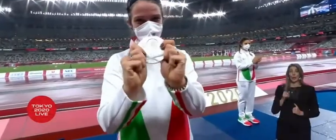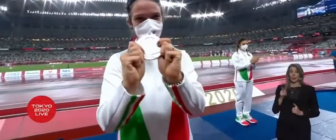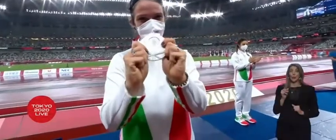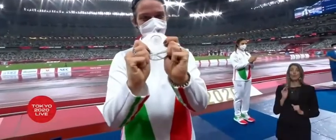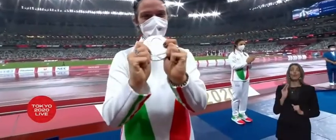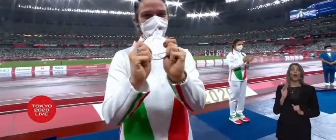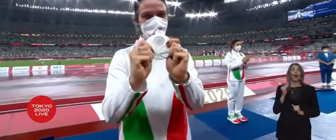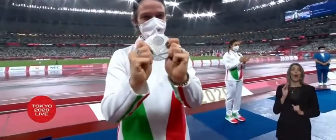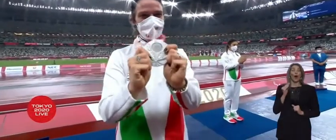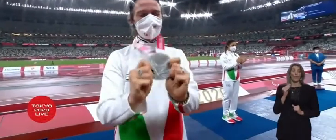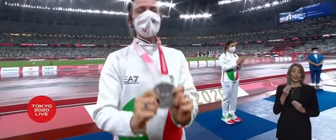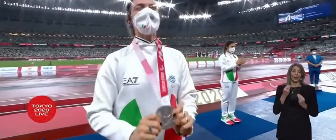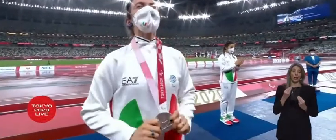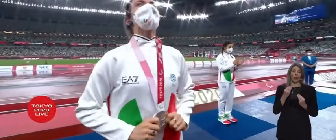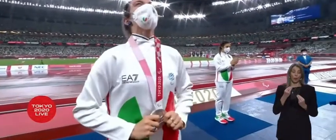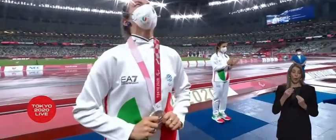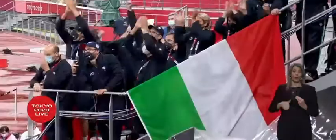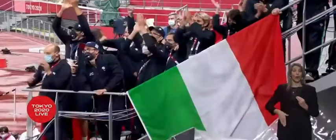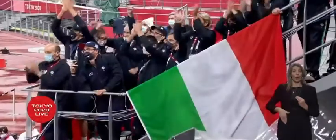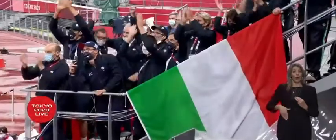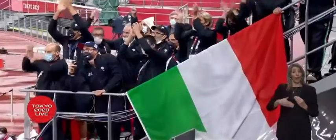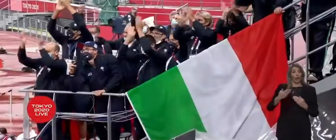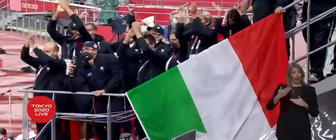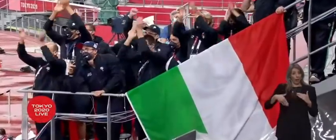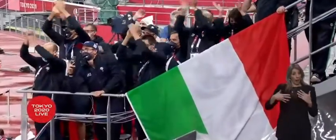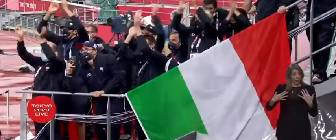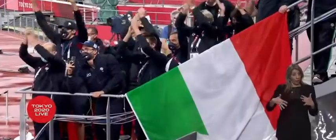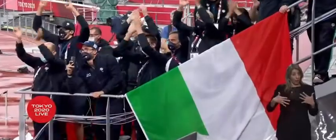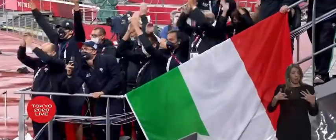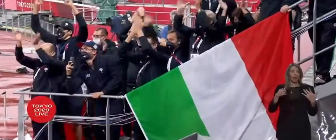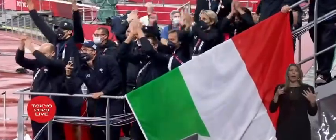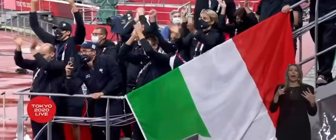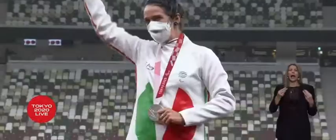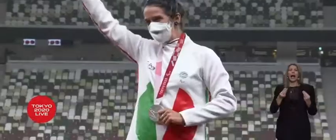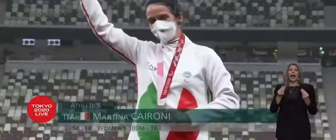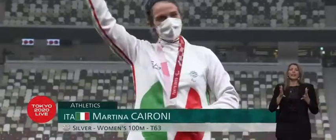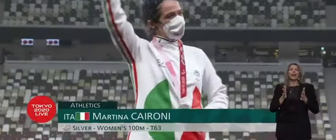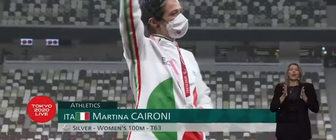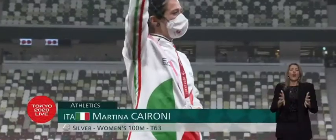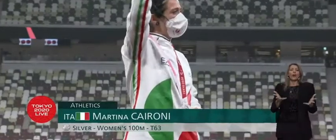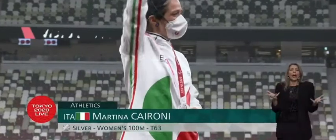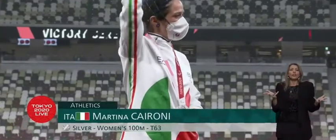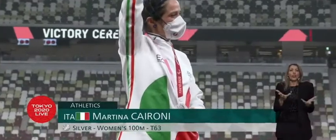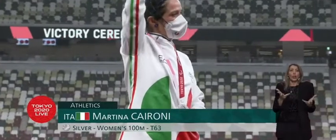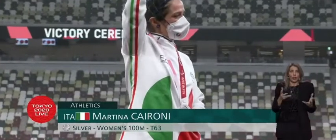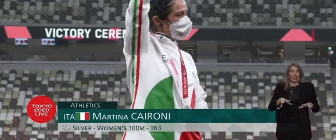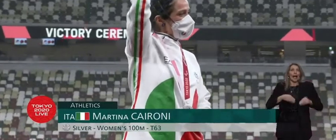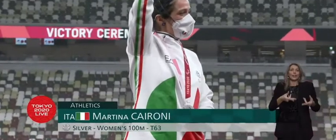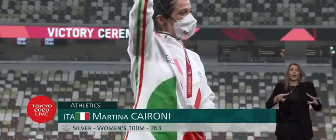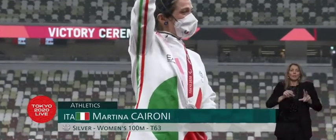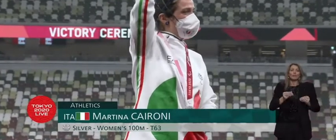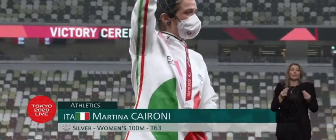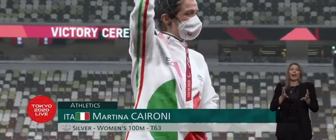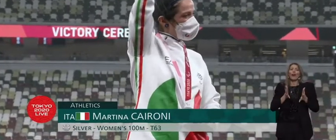molto giovane quando hai perso la tua gamba. Che cos'è che ti ha dato il coraggio di ricominciare